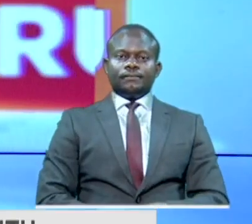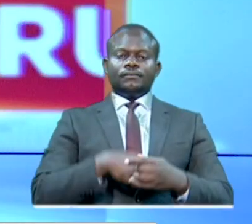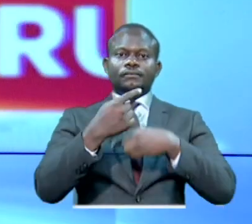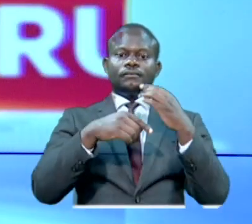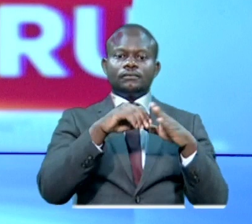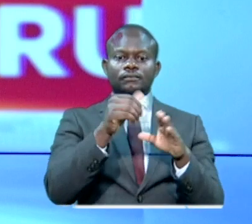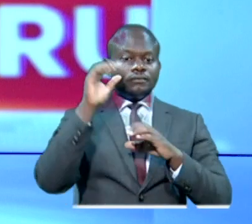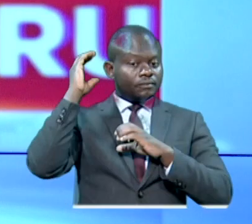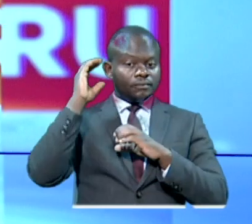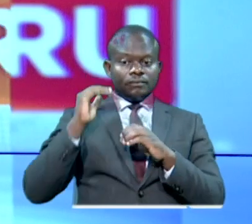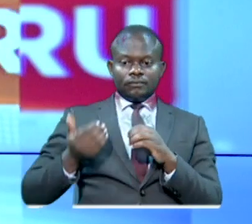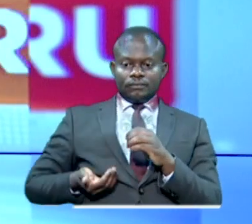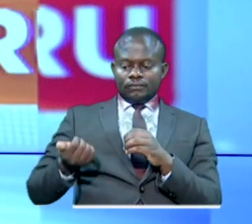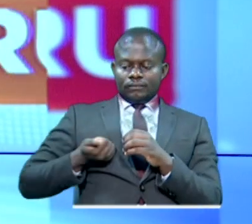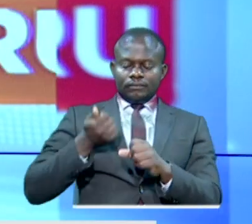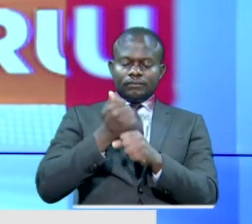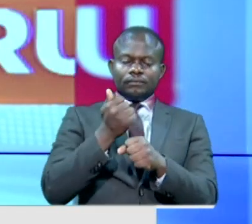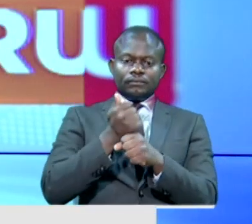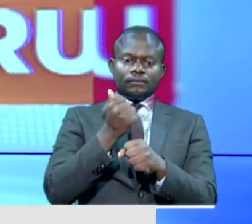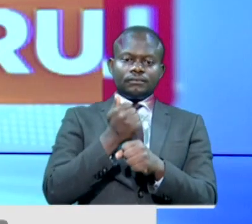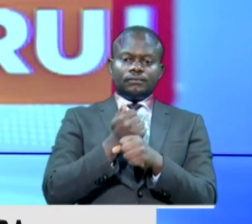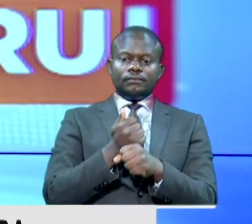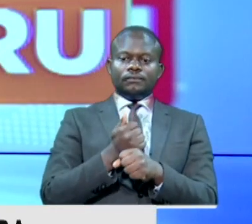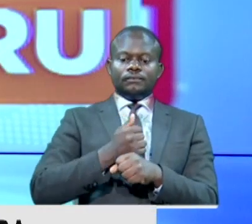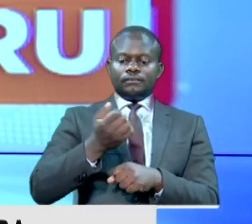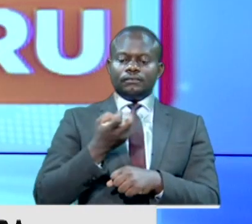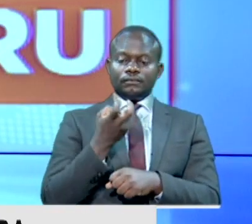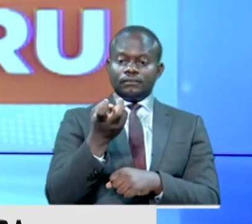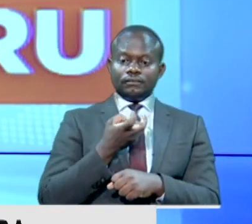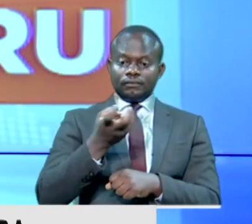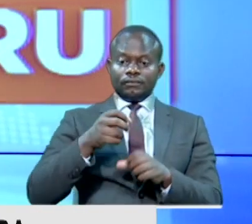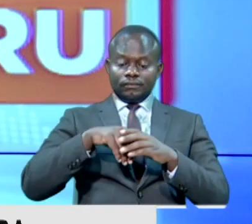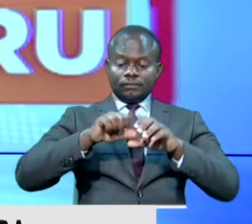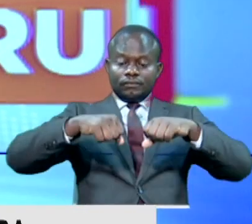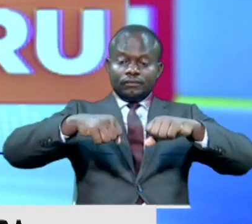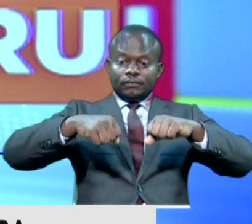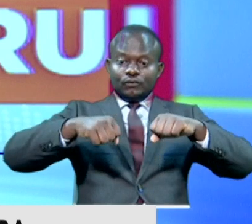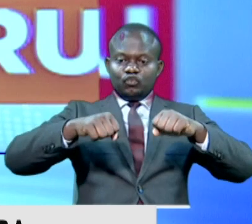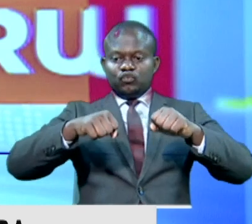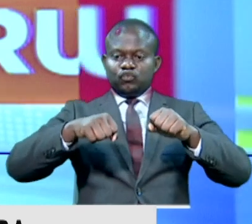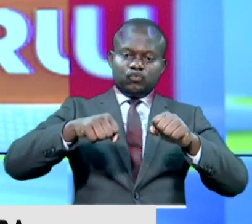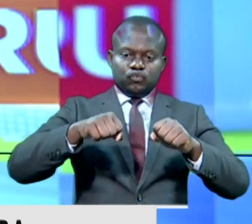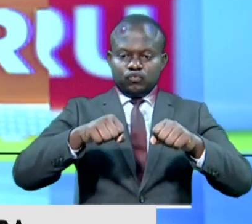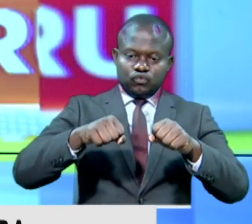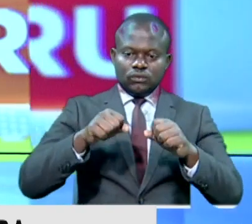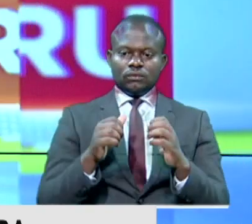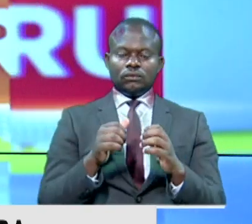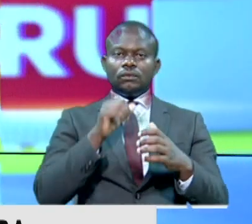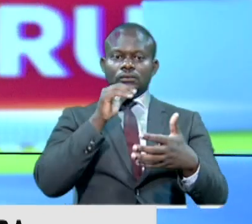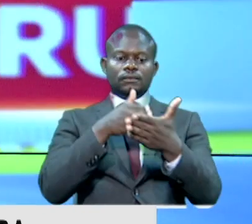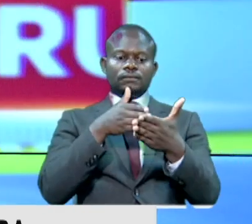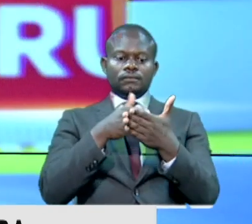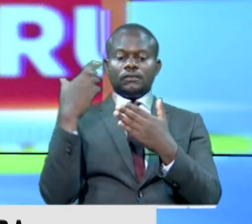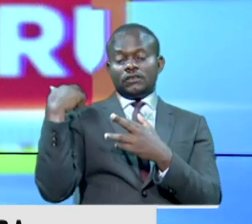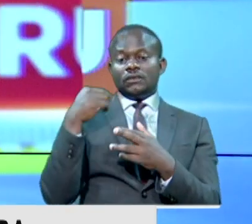Katukomeze n'andi makuru w'abagore n'abakobwa bakora akazi ko gutwara abagenzi kuri moto bahamya ko ako kazi katabangamira inshingano z'urugo